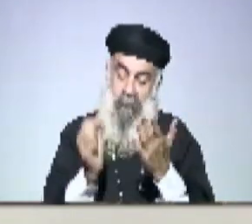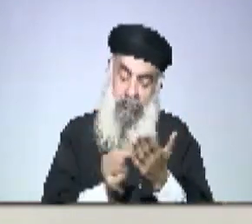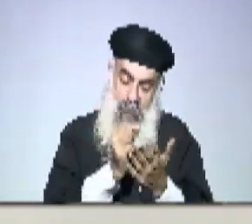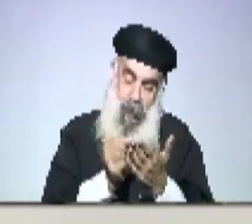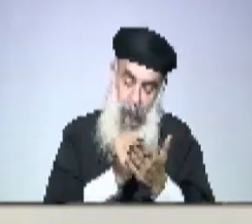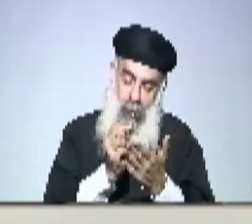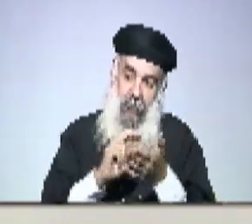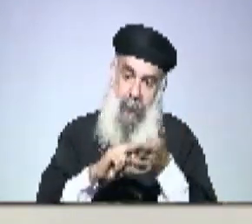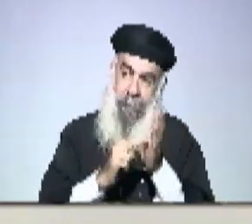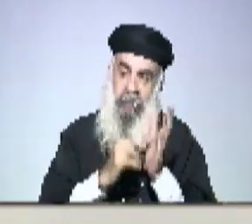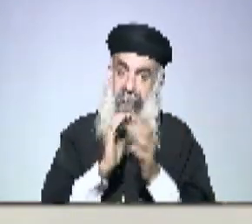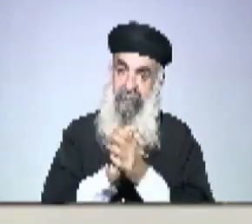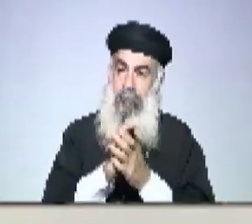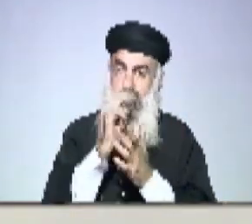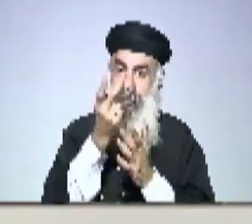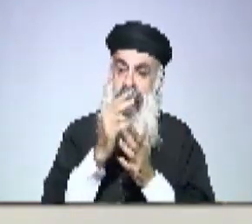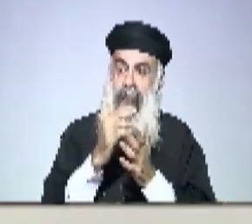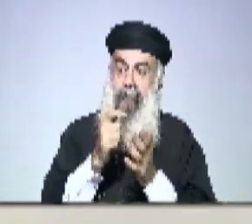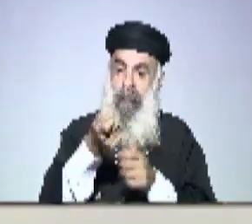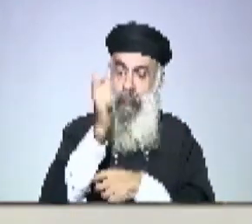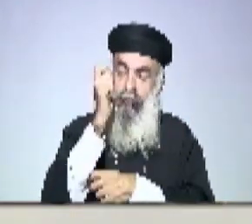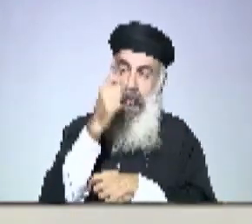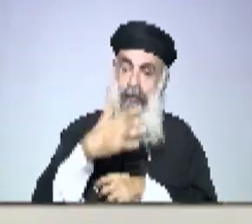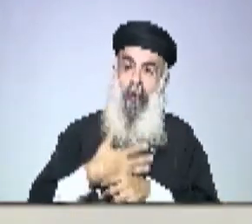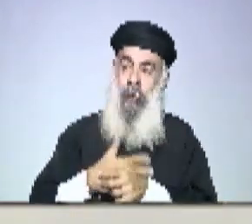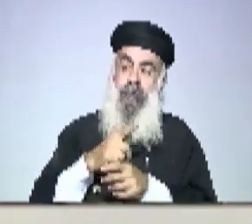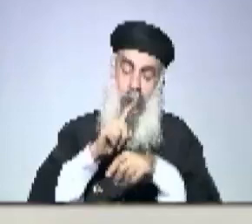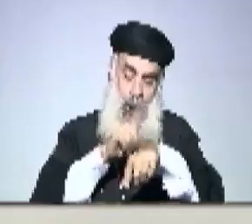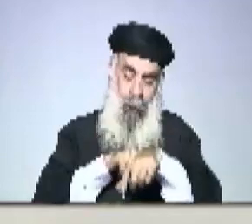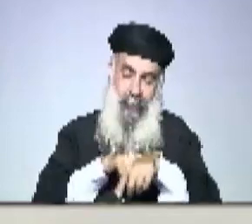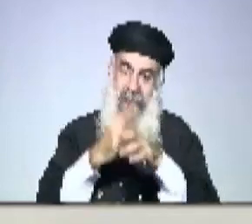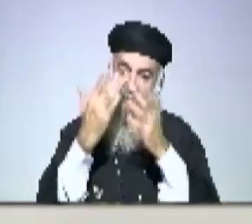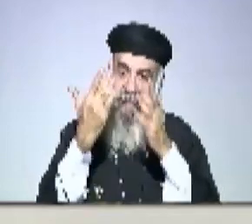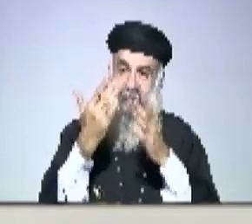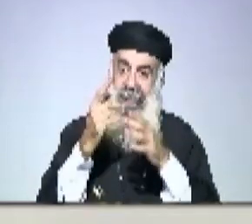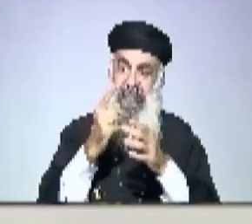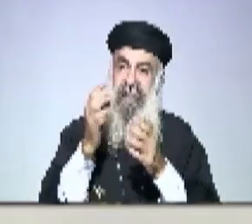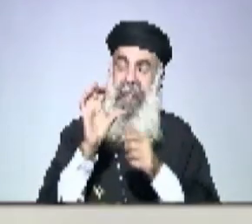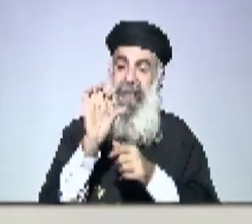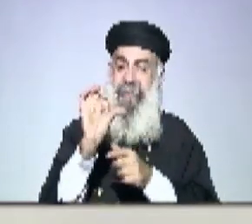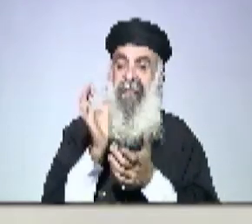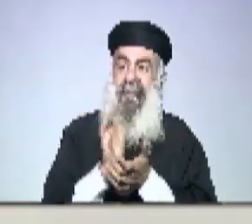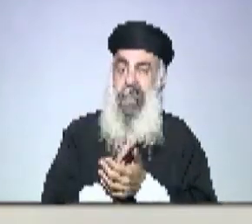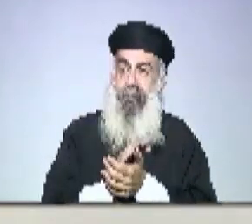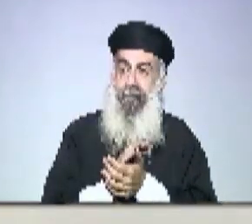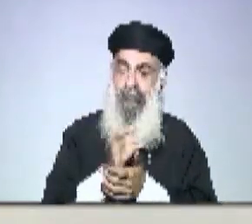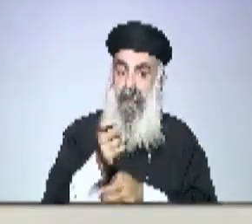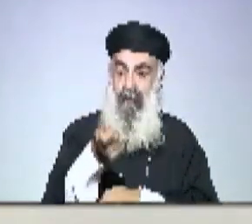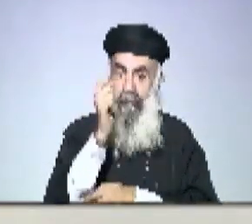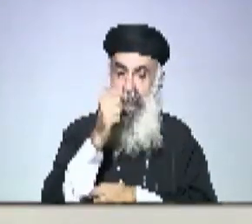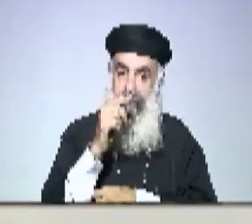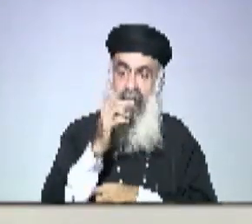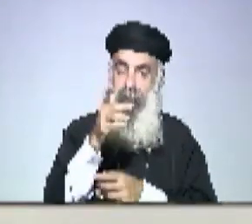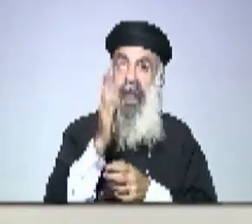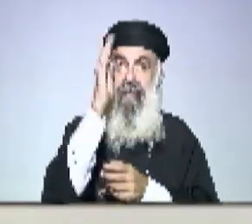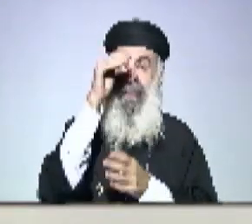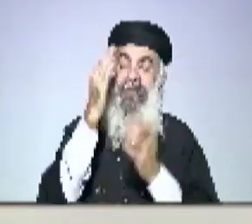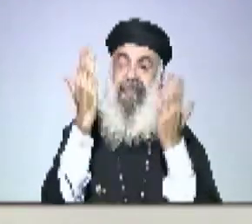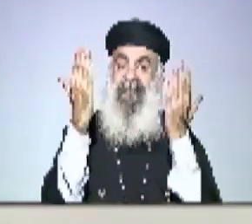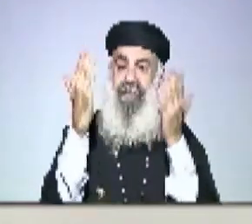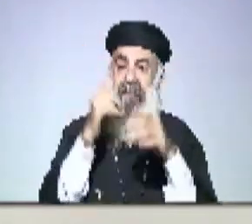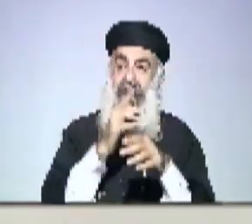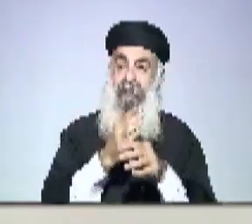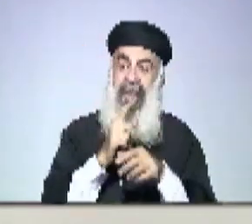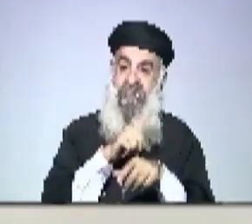الاعمال بطرس ويوحنا طالعين للهيكل في وقت صلاه الساعه التسعه بطرس طلع فوق السطح يصلي الساعه